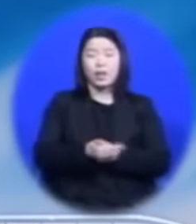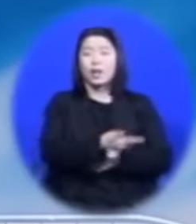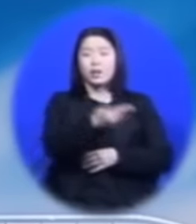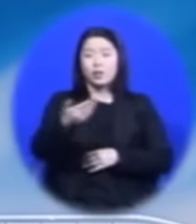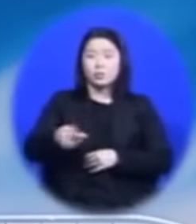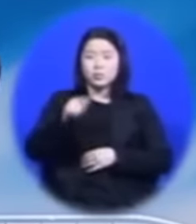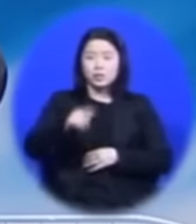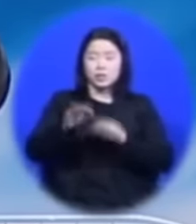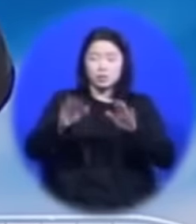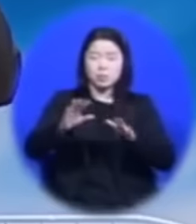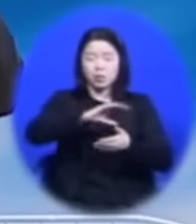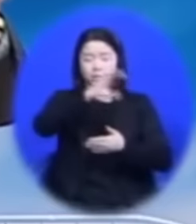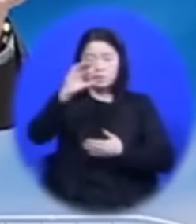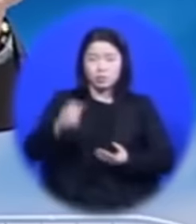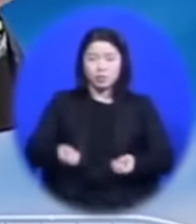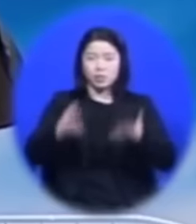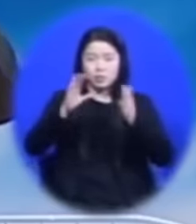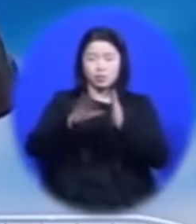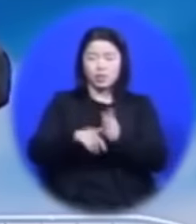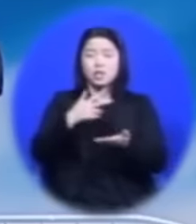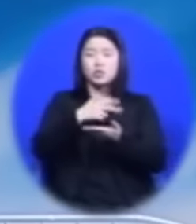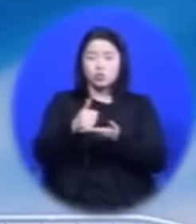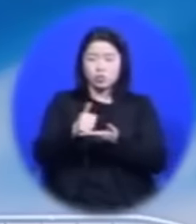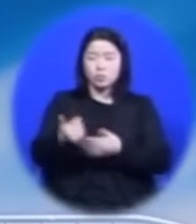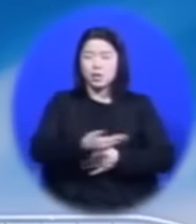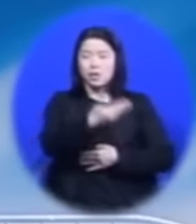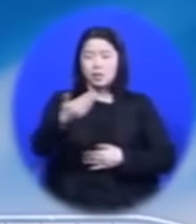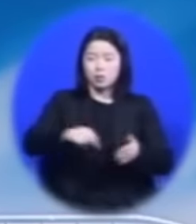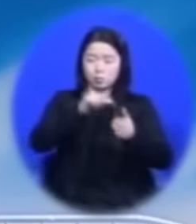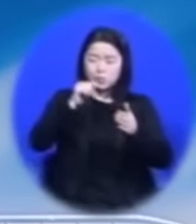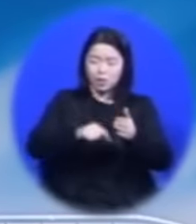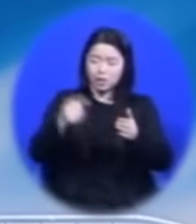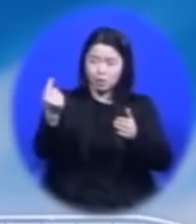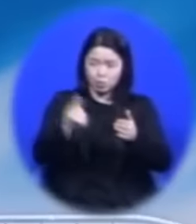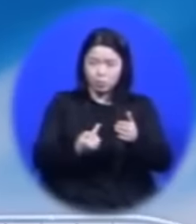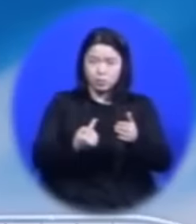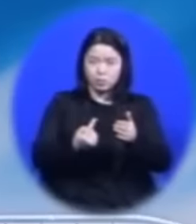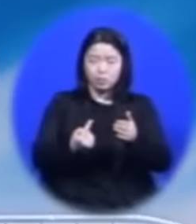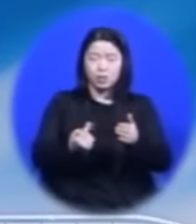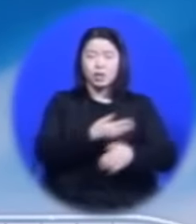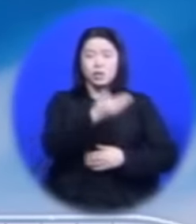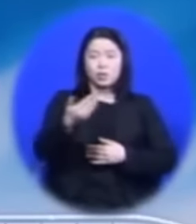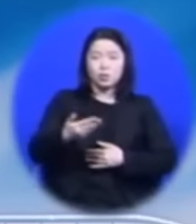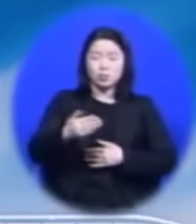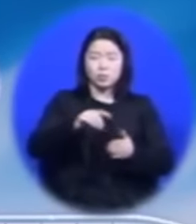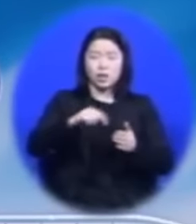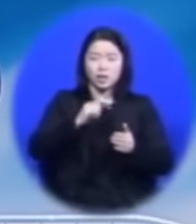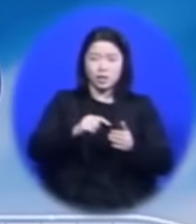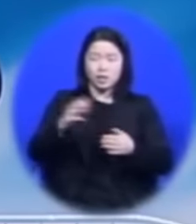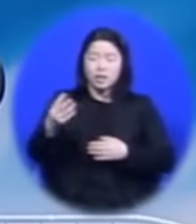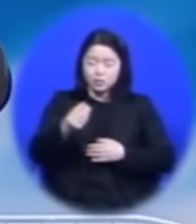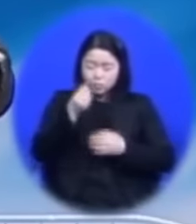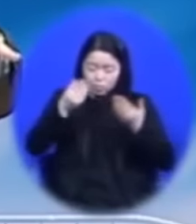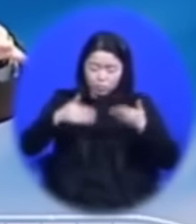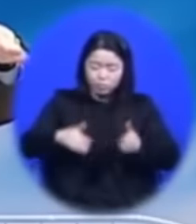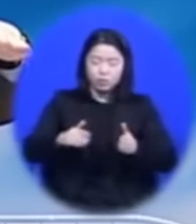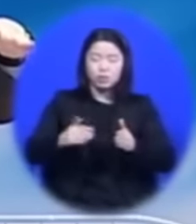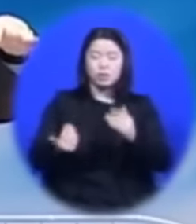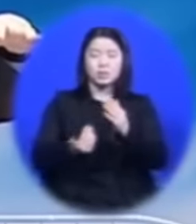여러분은 이번 성탄절에 정말 주님이 여러분 안에 임하셔서 여러분 안에 성탄의 역사가 일어나기를